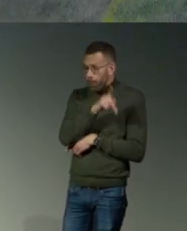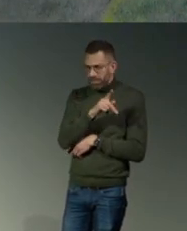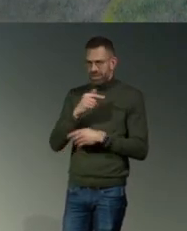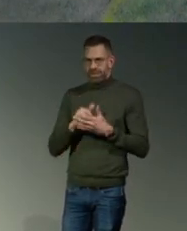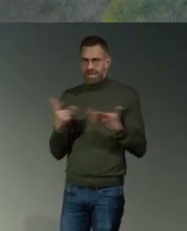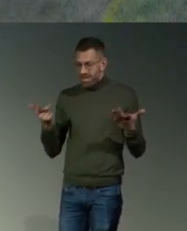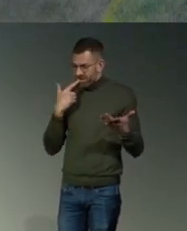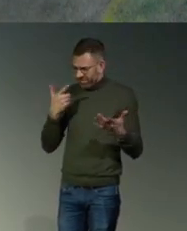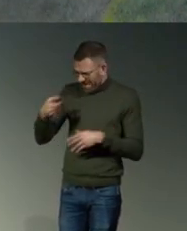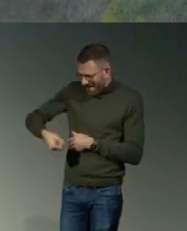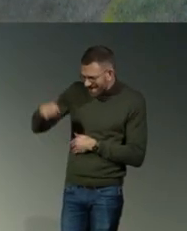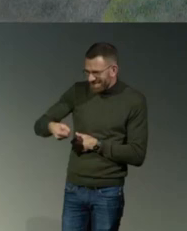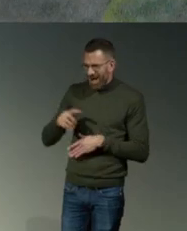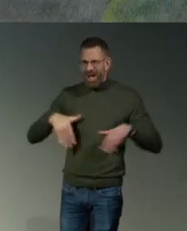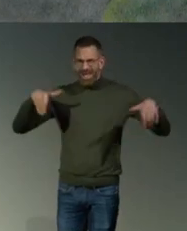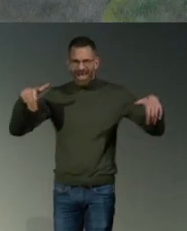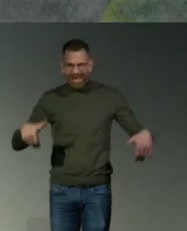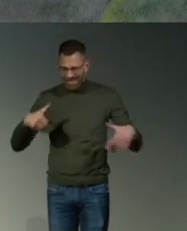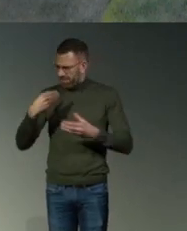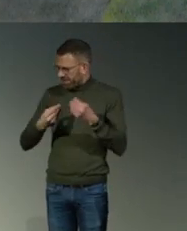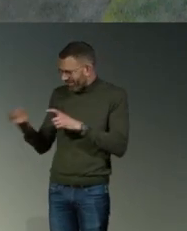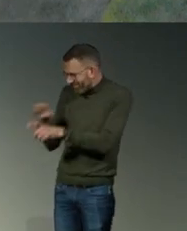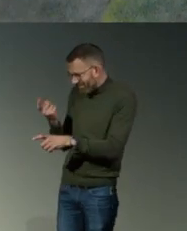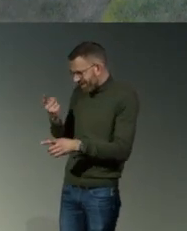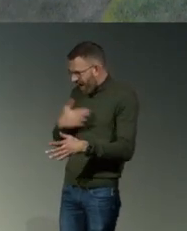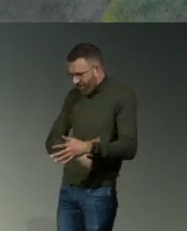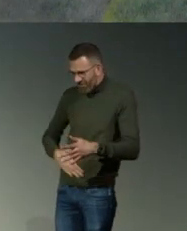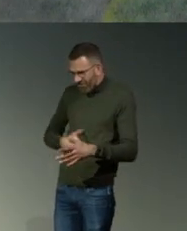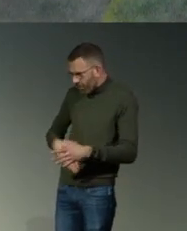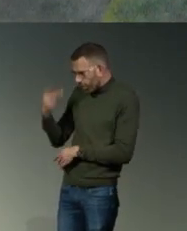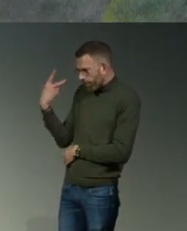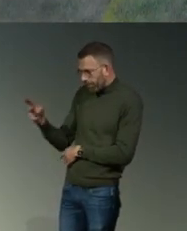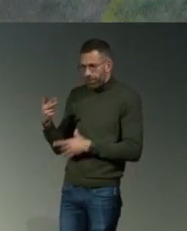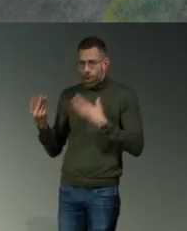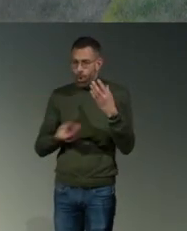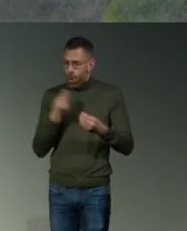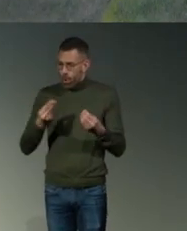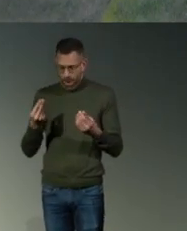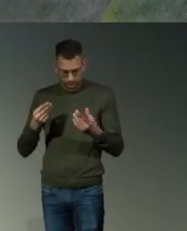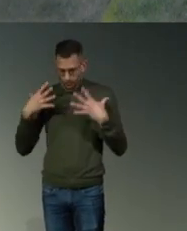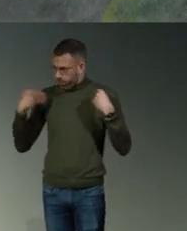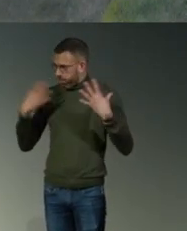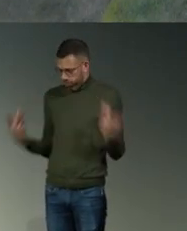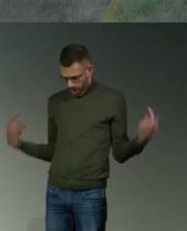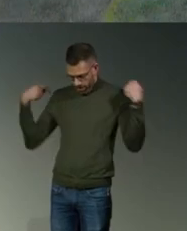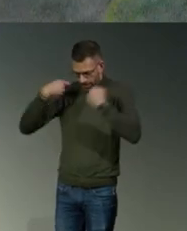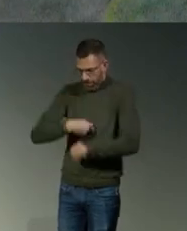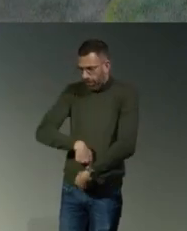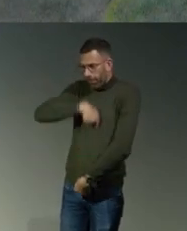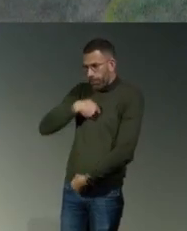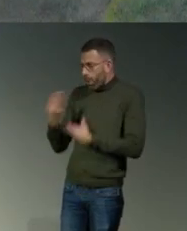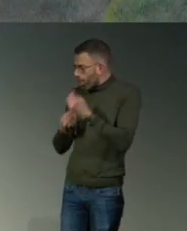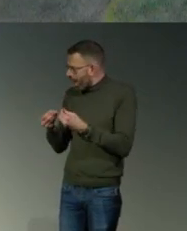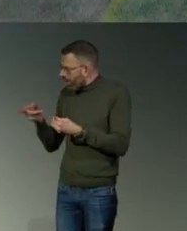des sacs avec un ventre, s'envelopper d'un pelage pour se réchauffer, manger un corps, le découper en morceaux, puis le faire frire dans l'huile.